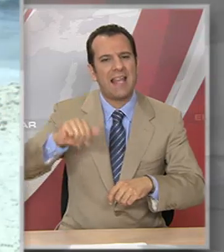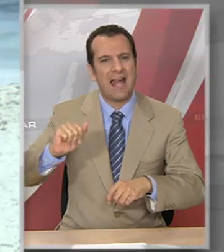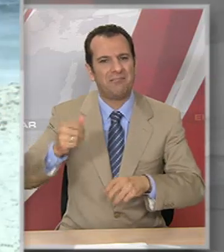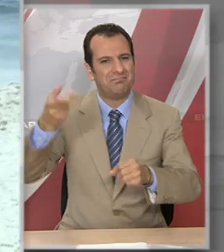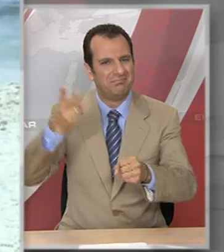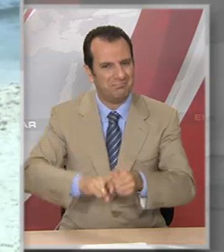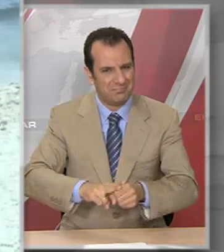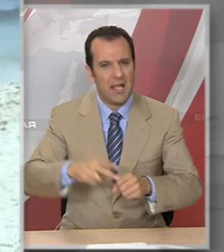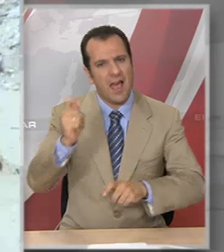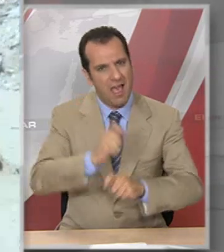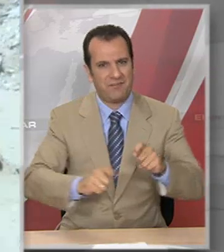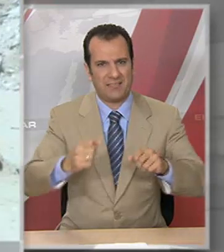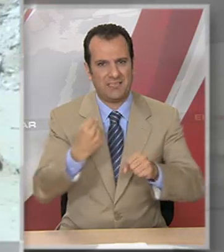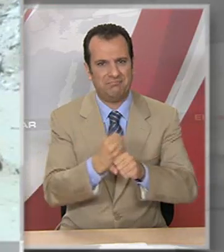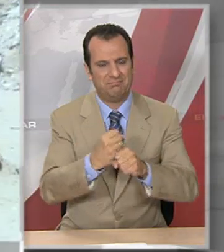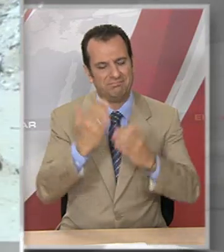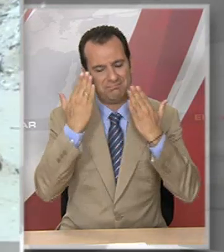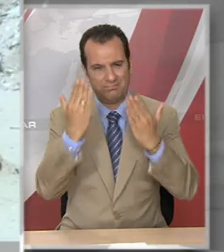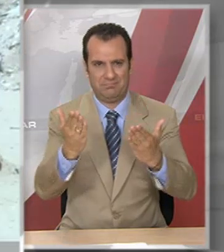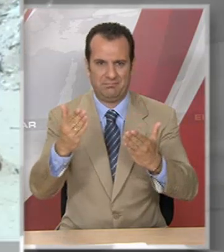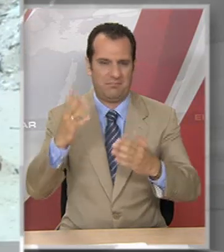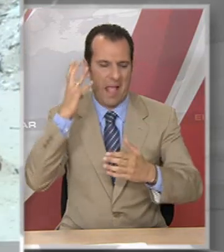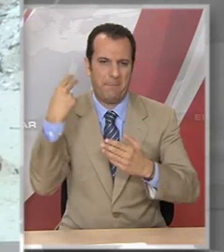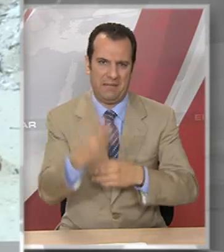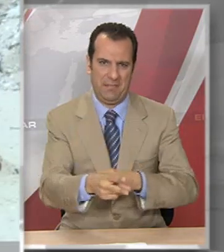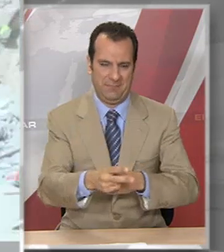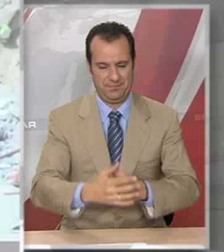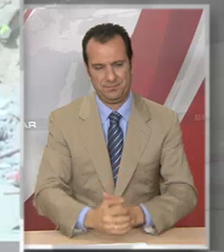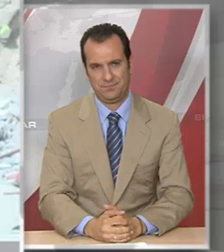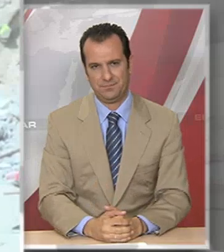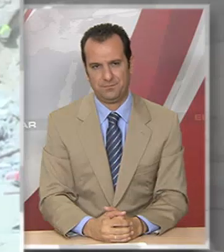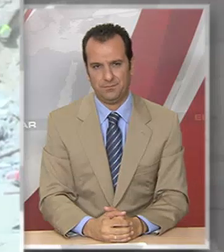πνίγηκε καθώς επιχειρούσε να φτάσει στην Ευρώπη.